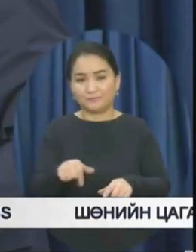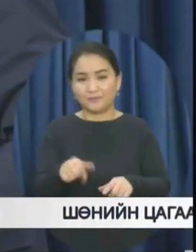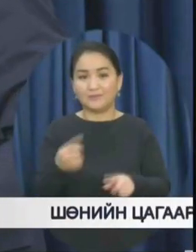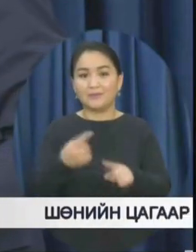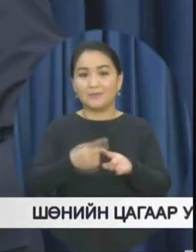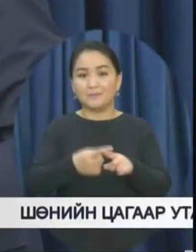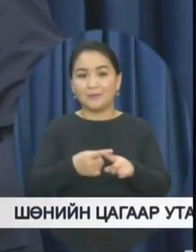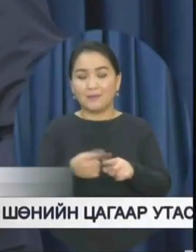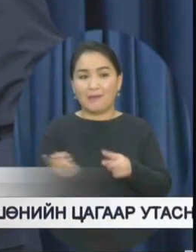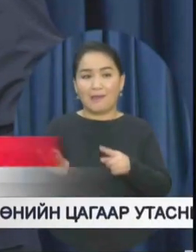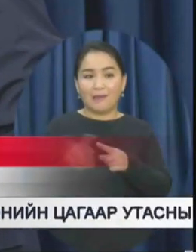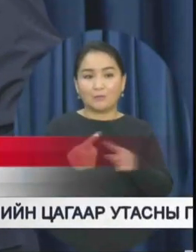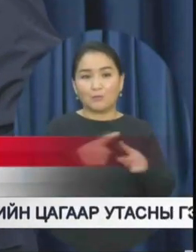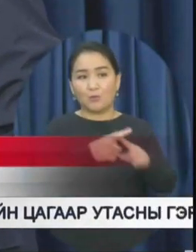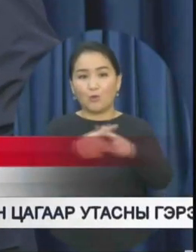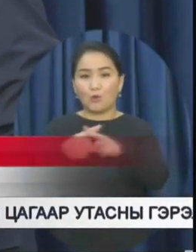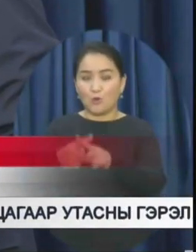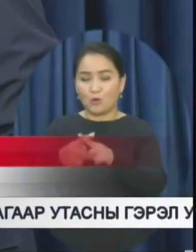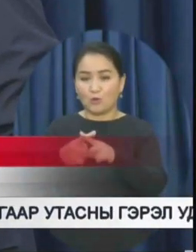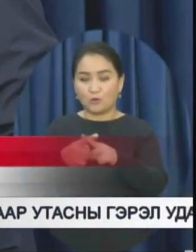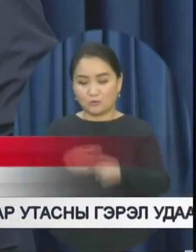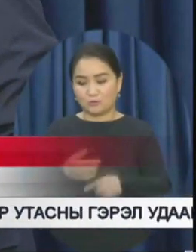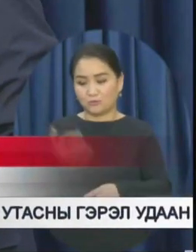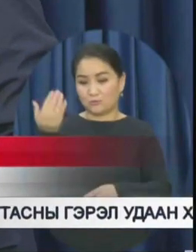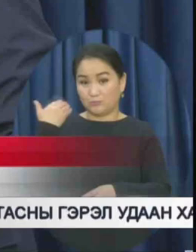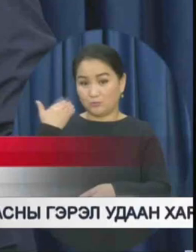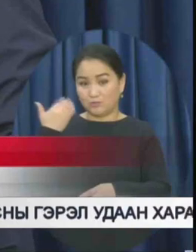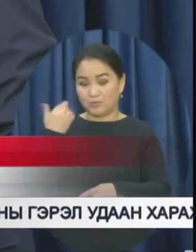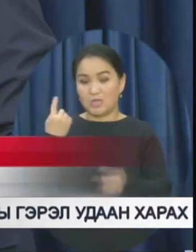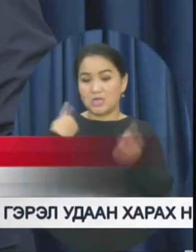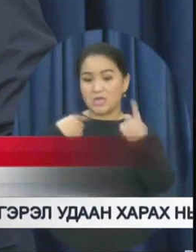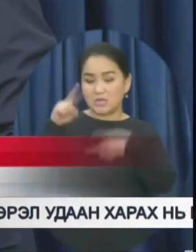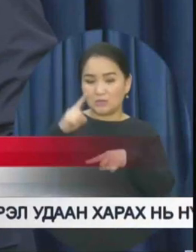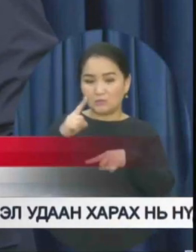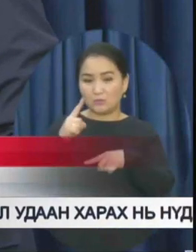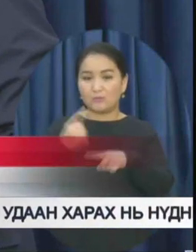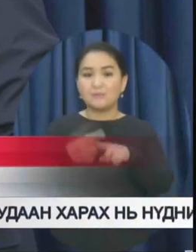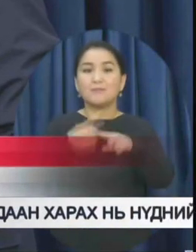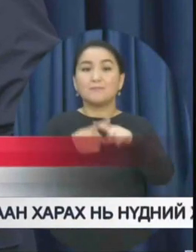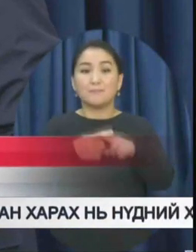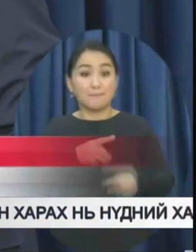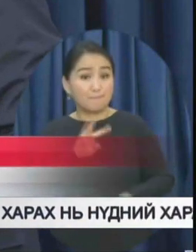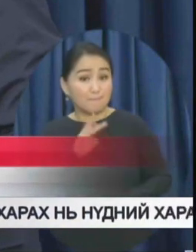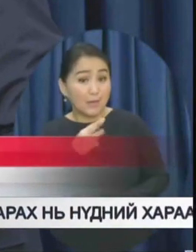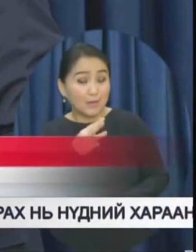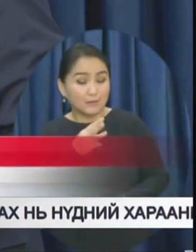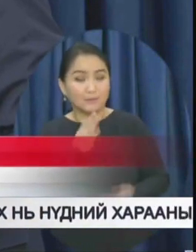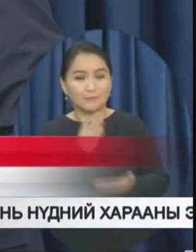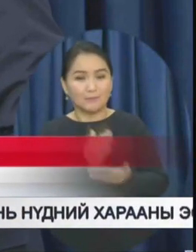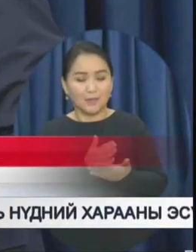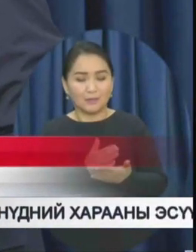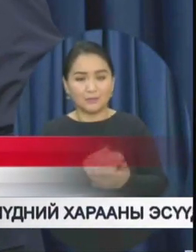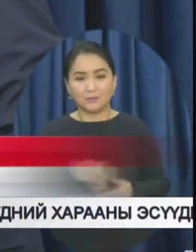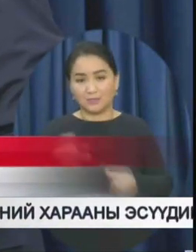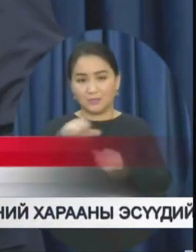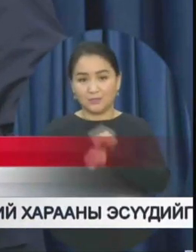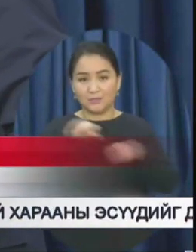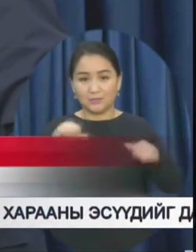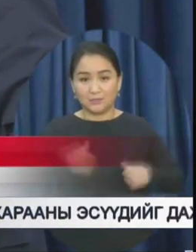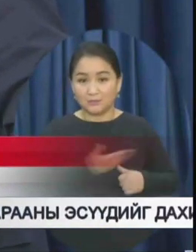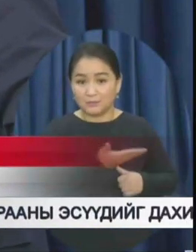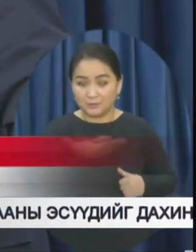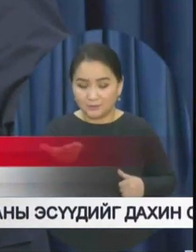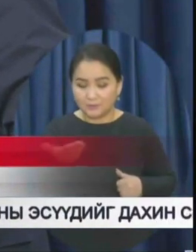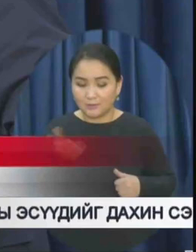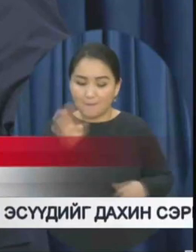хөл хорийн одоо төгсгөл үед илүү одоо олон нас баралт гарах юм магадлалтай. Тийм учраас бид нэр ард иргэддээ бас энэ